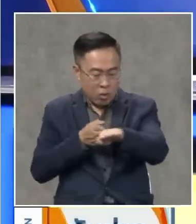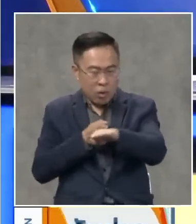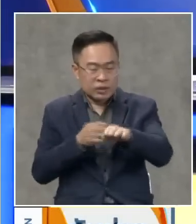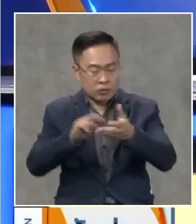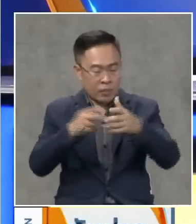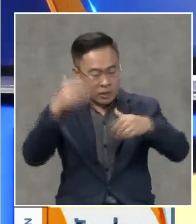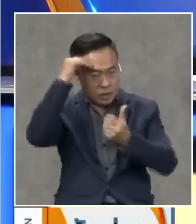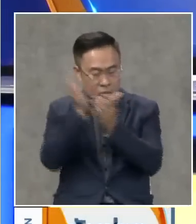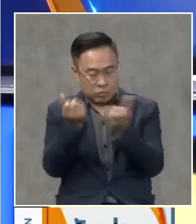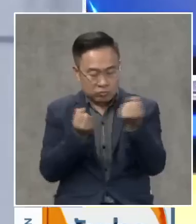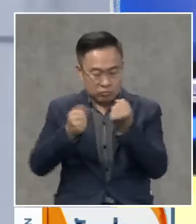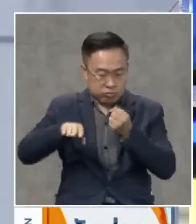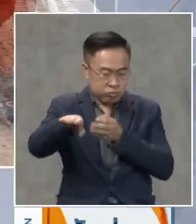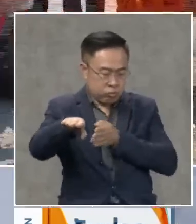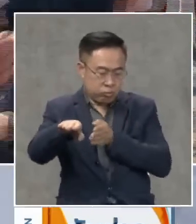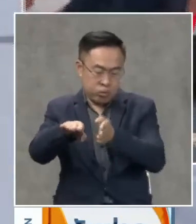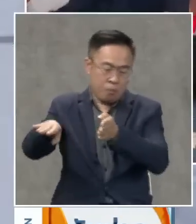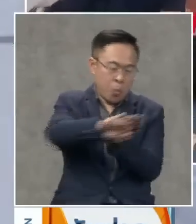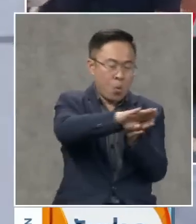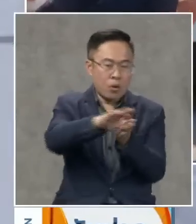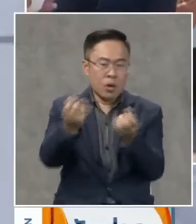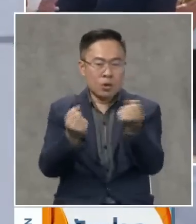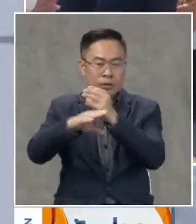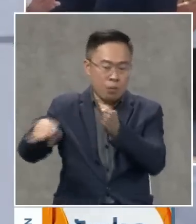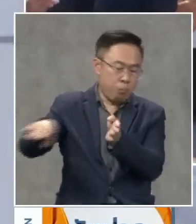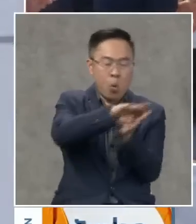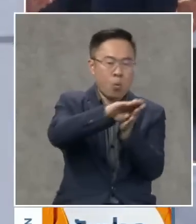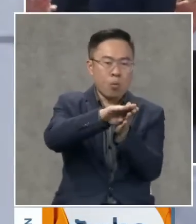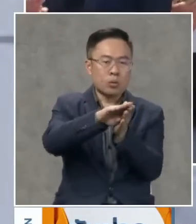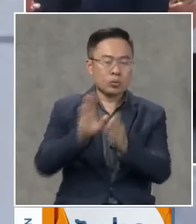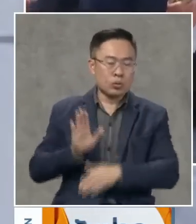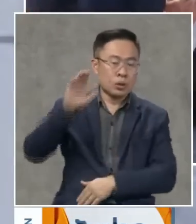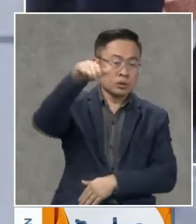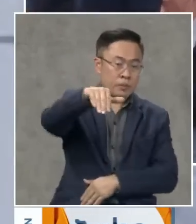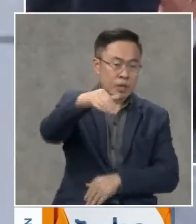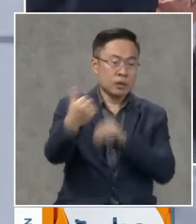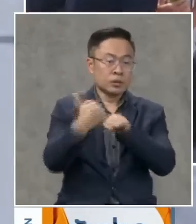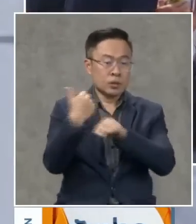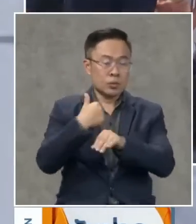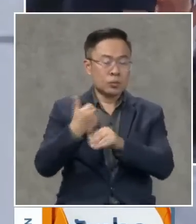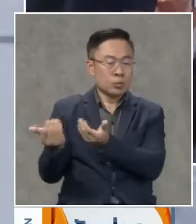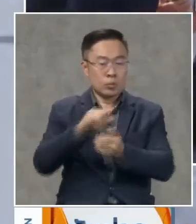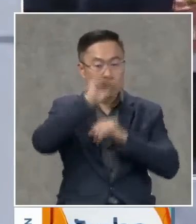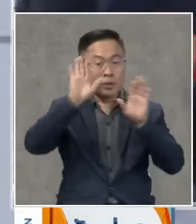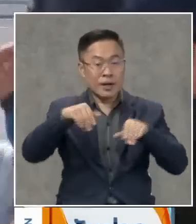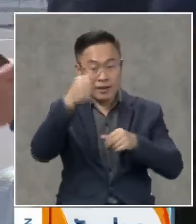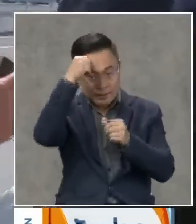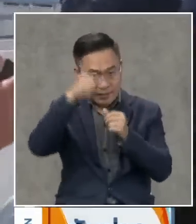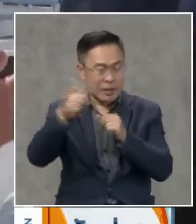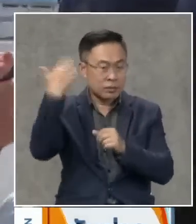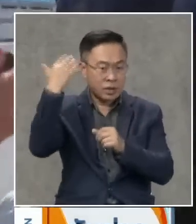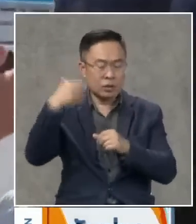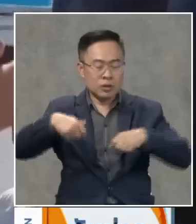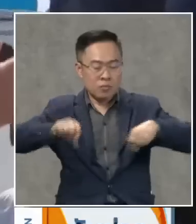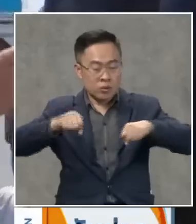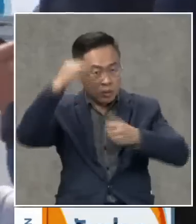านค่ะมีการเชิญวิญญาณของหมู่หนุ่มนะคะบนสะพานข้ามแยกลำลูกกาจุดที่เกิดเหตุค่ะนี่เป็นบรรยากาศนะคะที่ครอบครัว